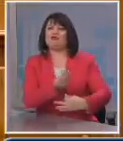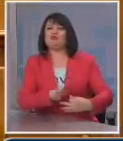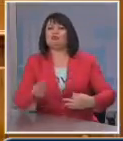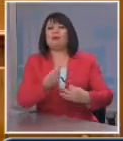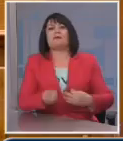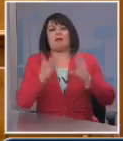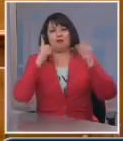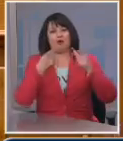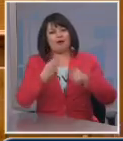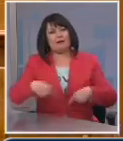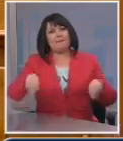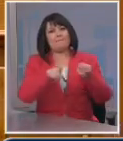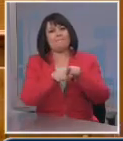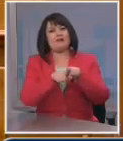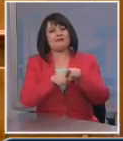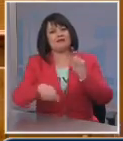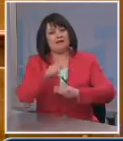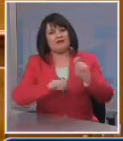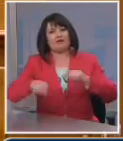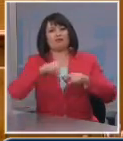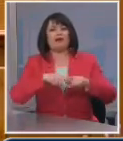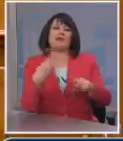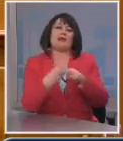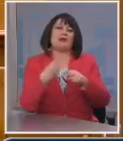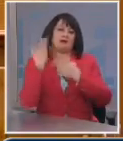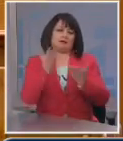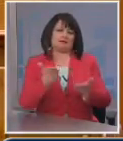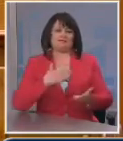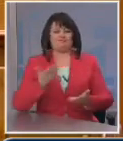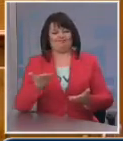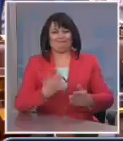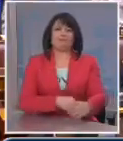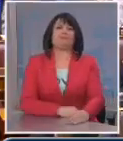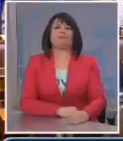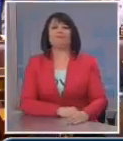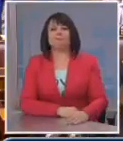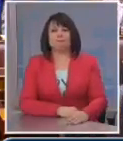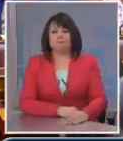μαζί με όλους τους Έλληνες θα ξανακάνουμε την Ελλάδα αυτό που της αξίζει. Σας ευχαριστώ πολύ.